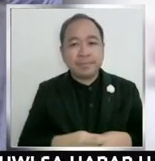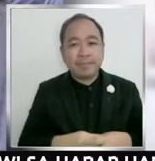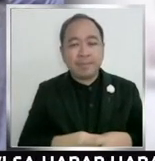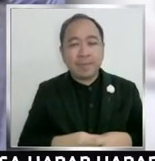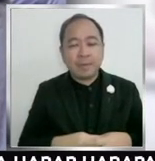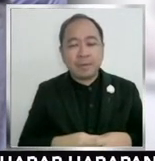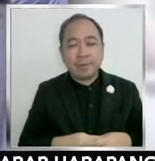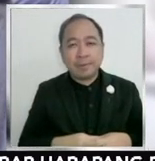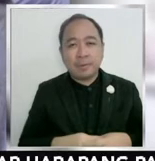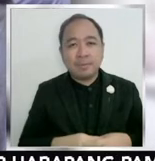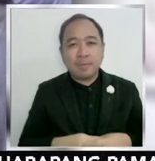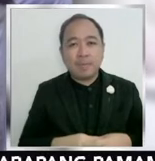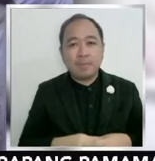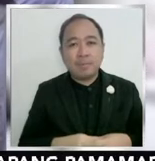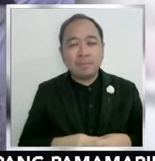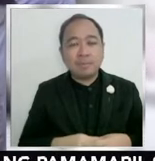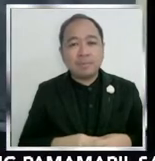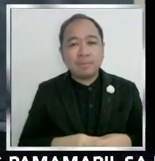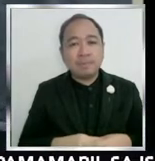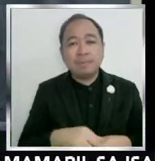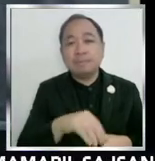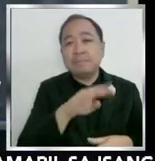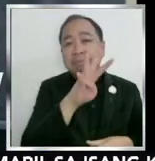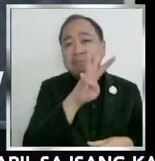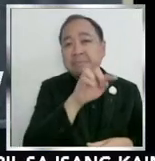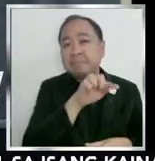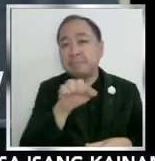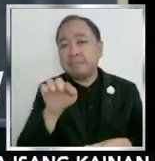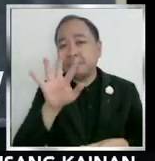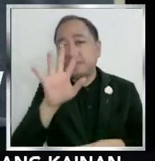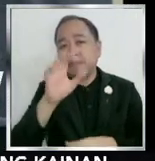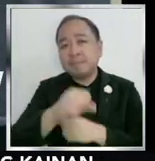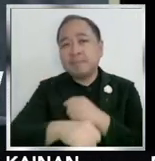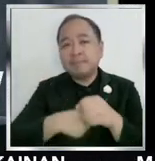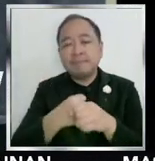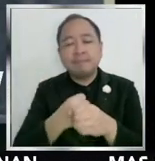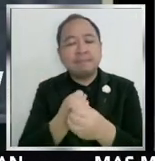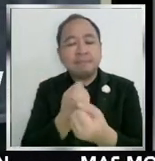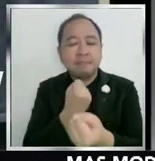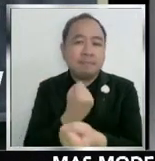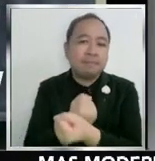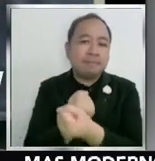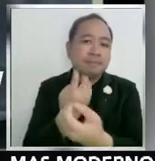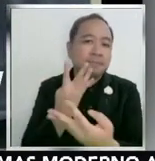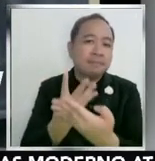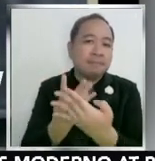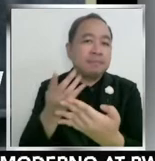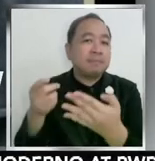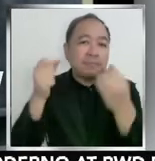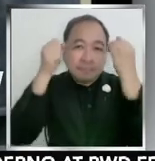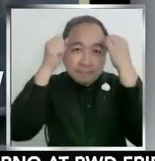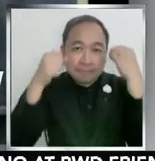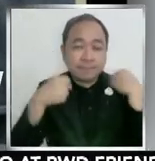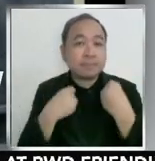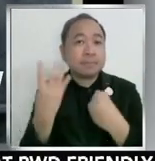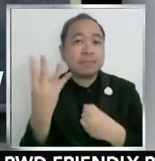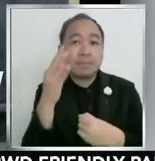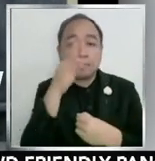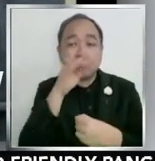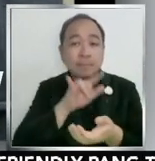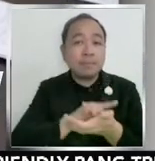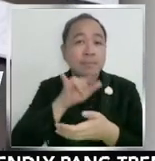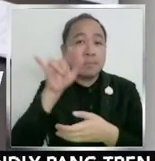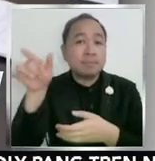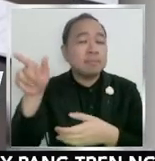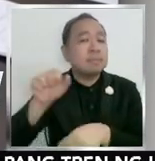Sa loob ng 4-5 taon, nakulong sa Saudi Arabia ang 4 na Pilipino na nagpunta ng Saudi bilang mga